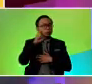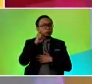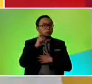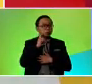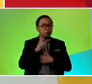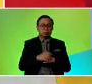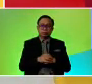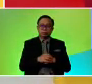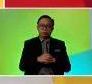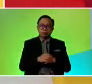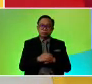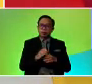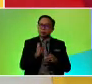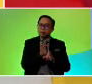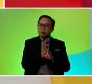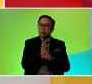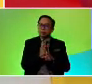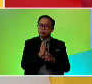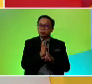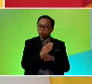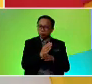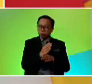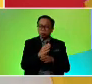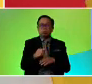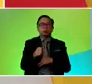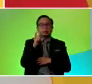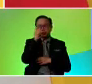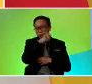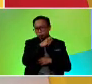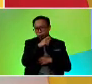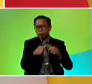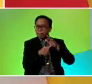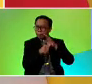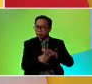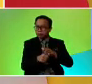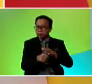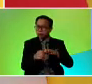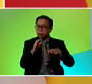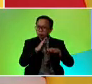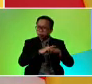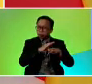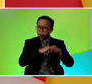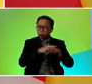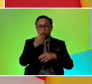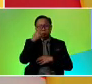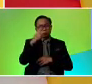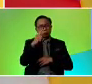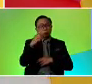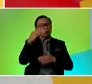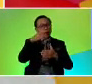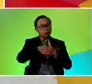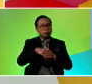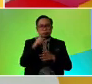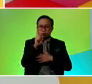Oke membentuk penipuan paksaan atau membujuk seseorang untuk terlibat dalam